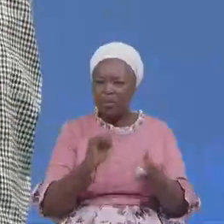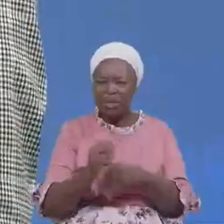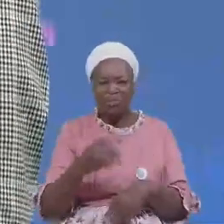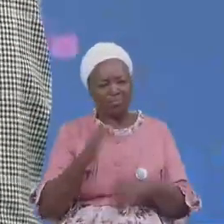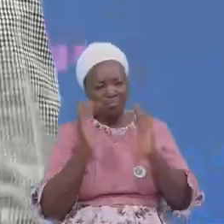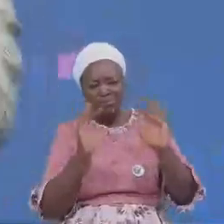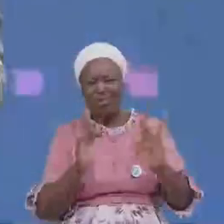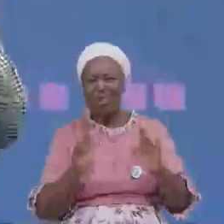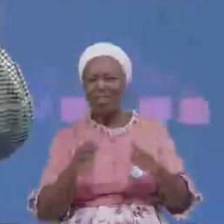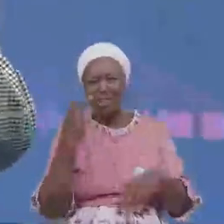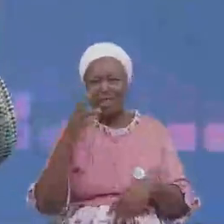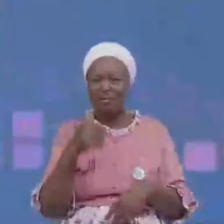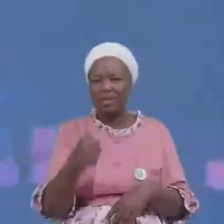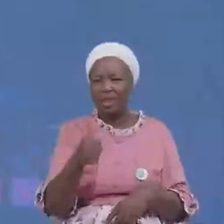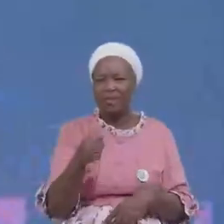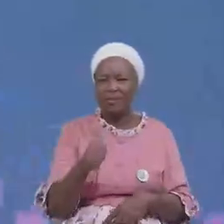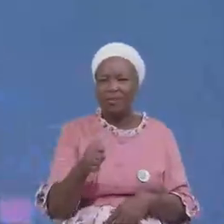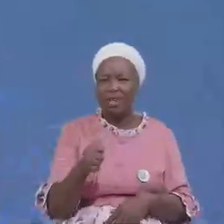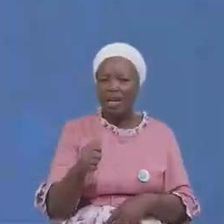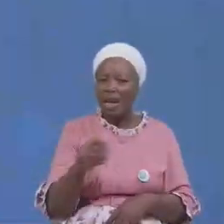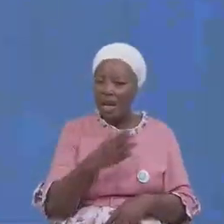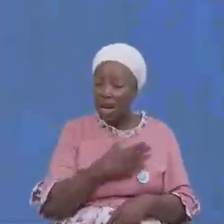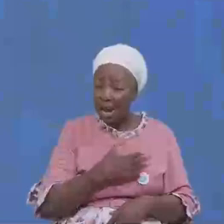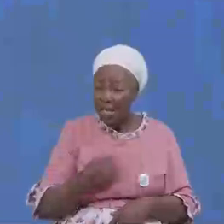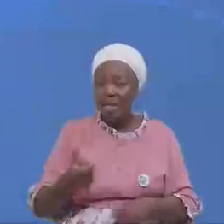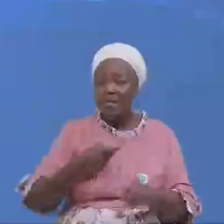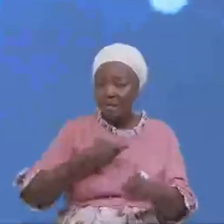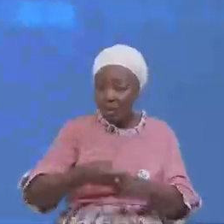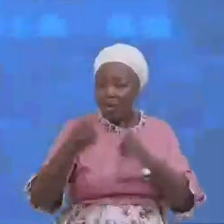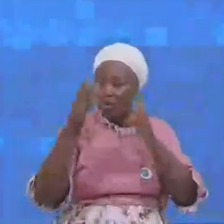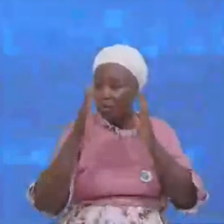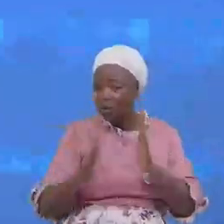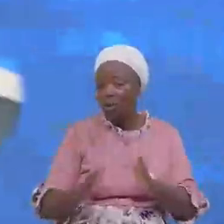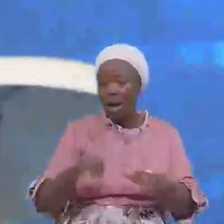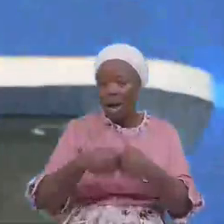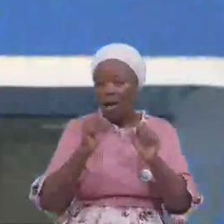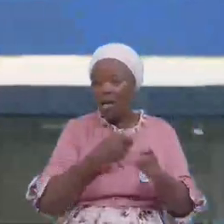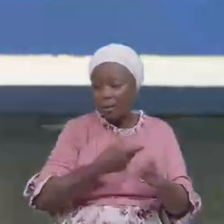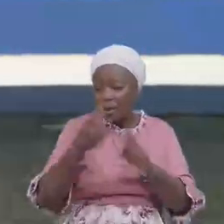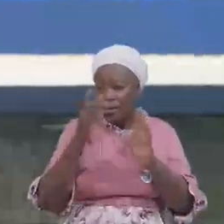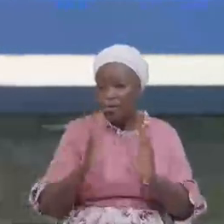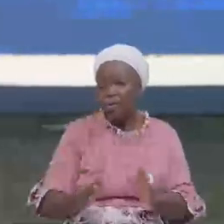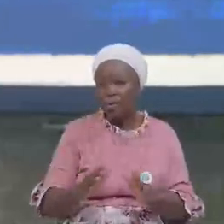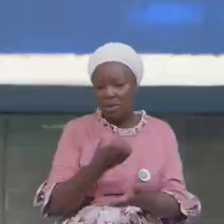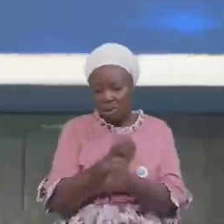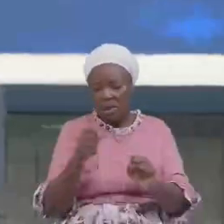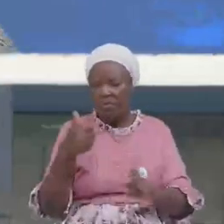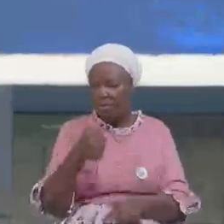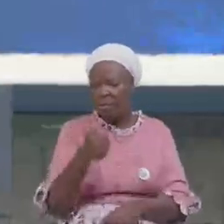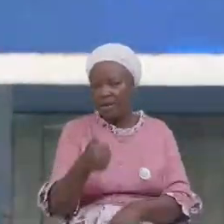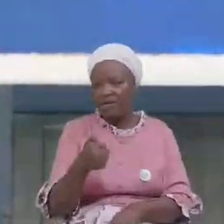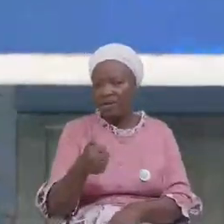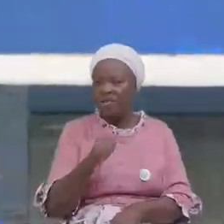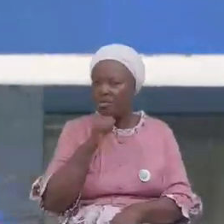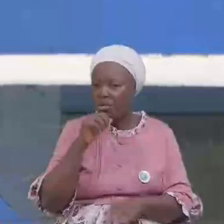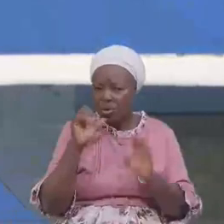Lui qui était un blasphémateur avant, un persécuteur, comment un persécuteur peut se sauver lui-même?